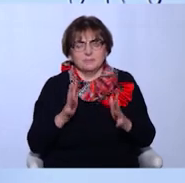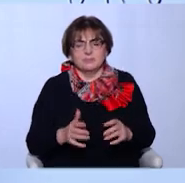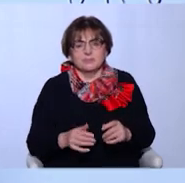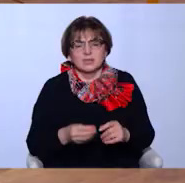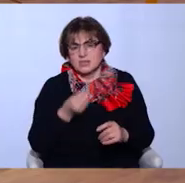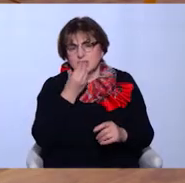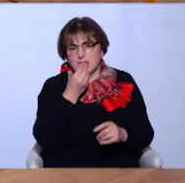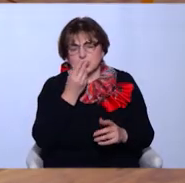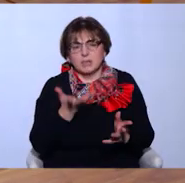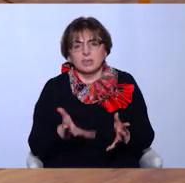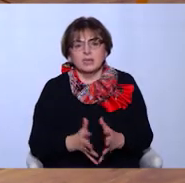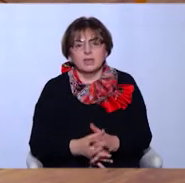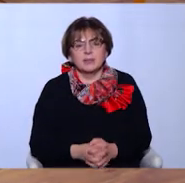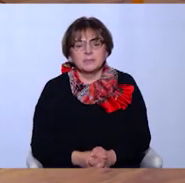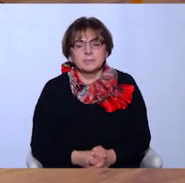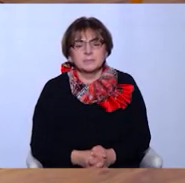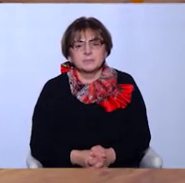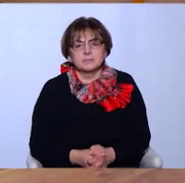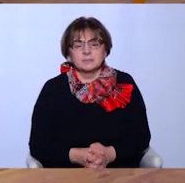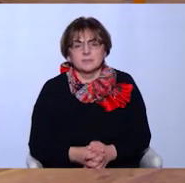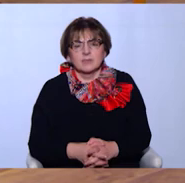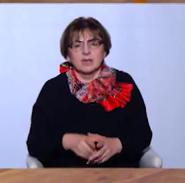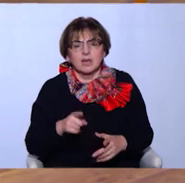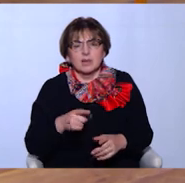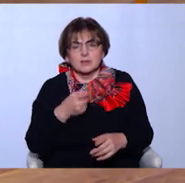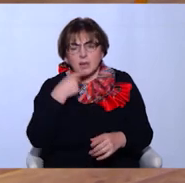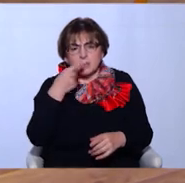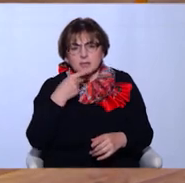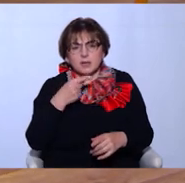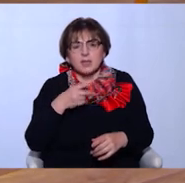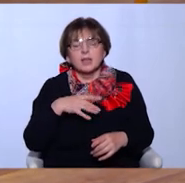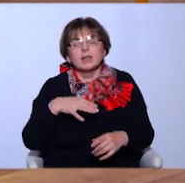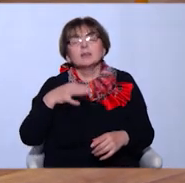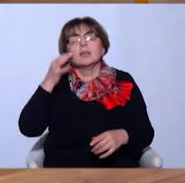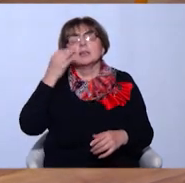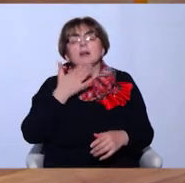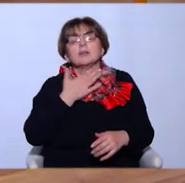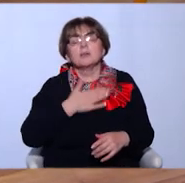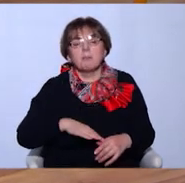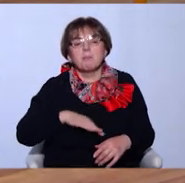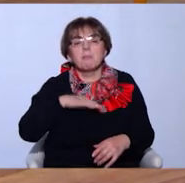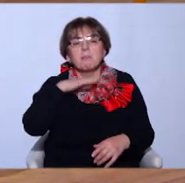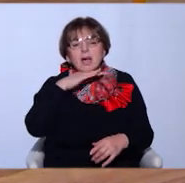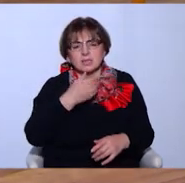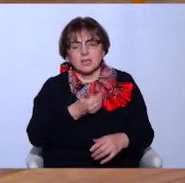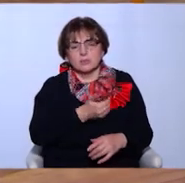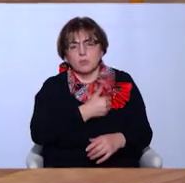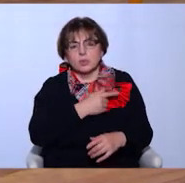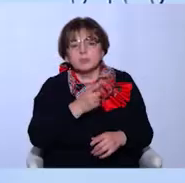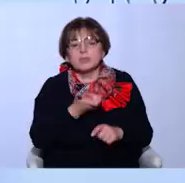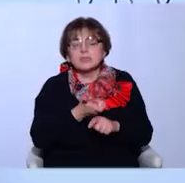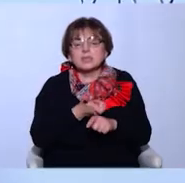თქვაც საჭმელია და იმაზეც კი ამბობს ნეტა იმაძღრავთ ეგ მაინც მქონოდაო იმიტომ